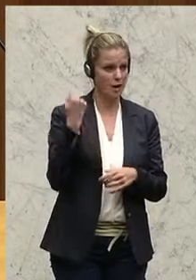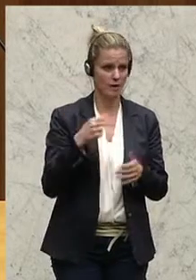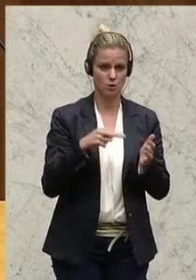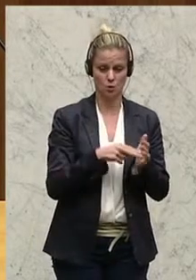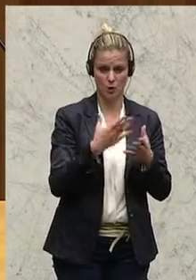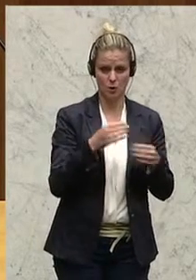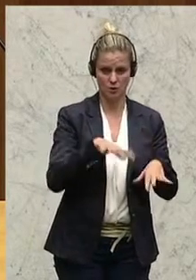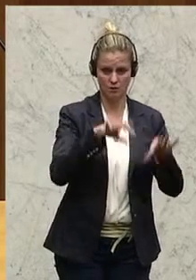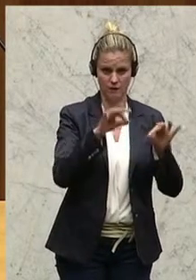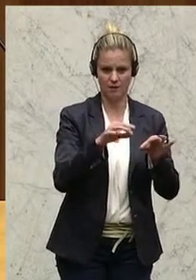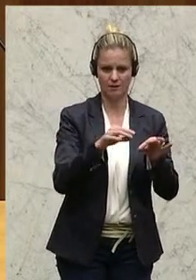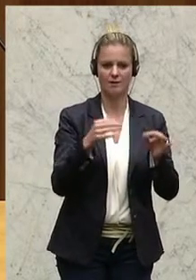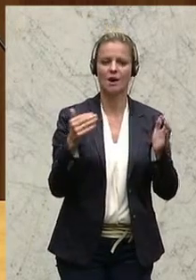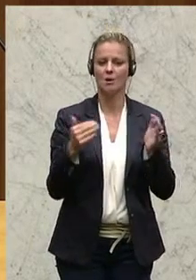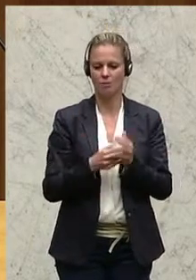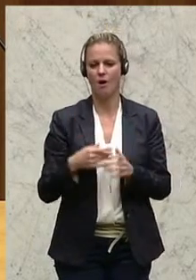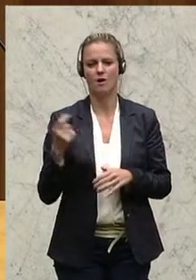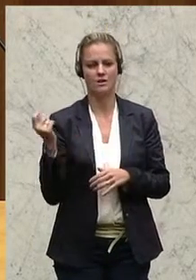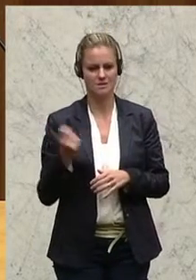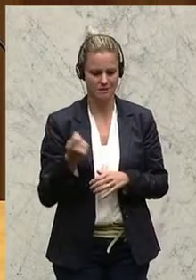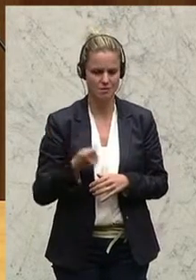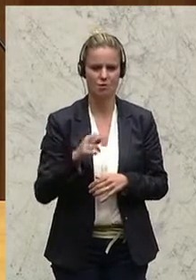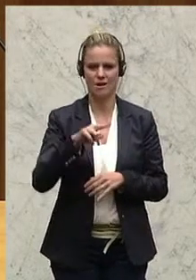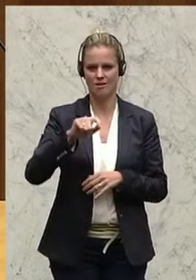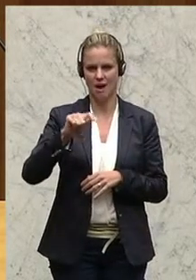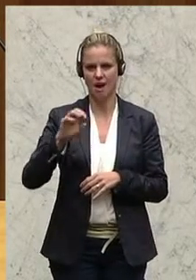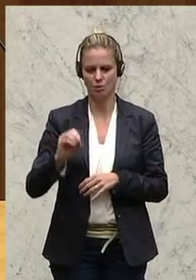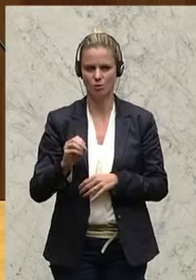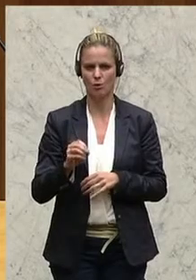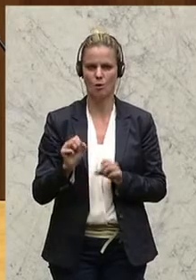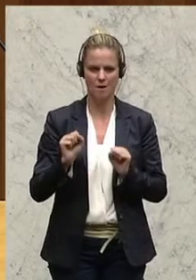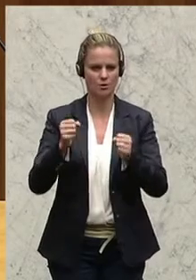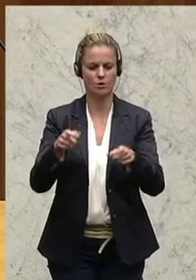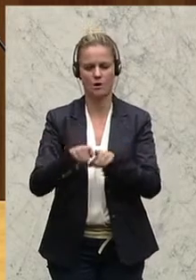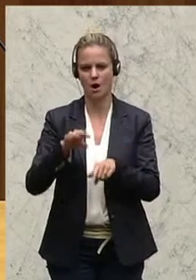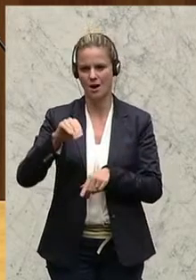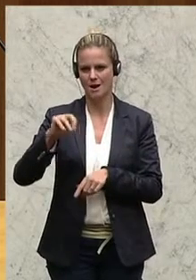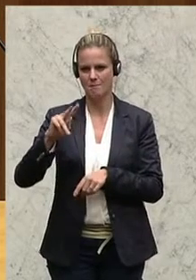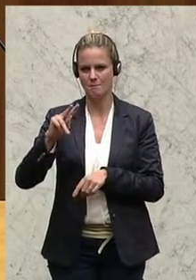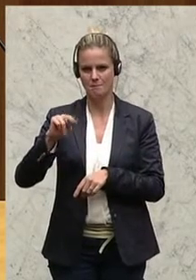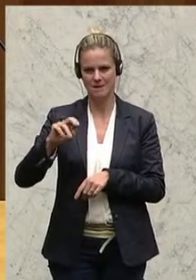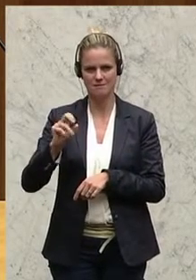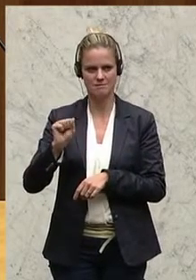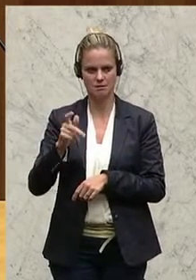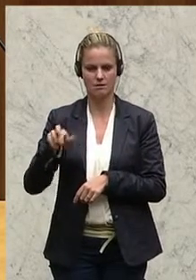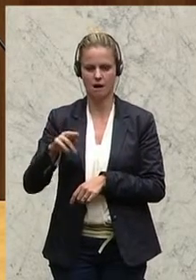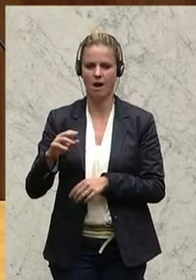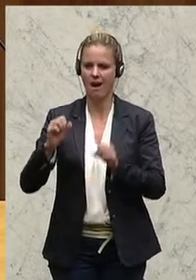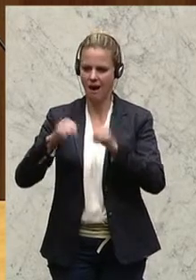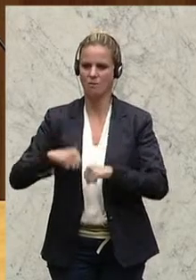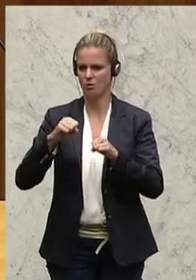werden Sanktionen, NATO-Manöver und auch das Minsker Abkommen alleine nicht reichen. Wir